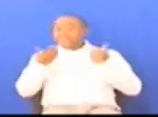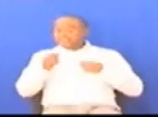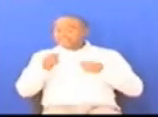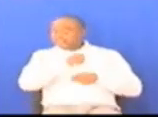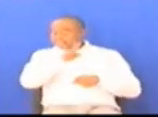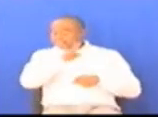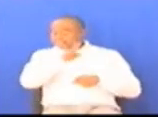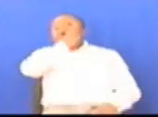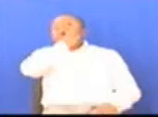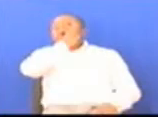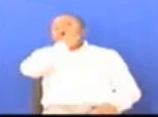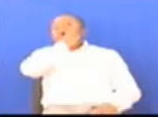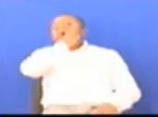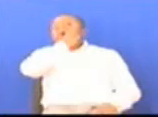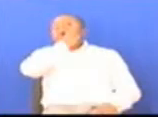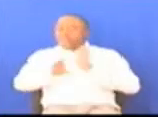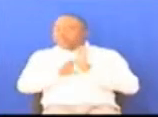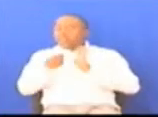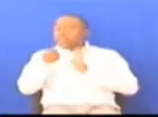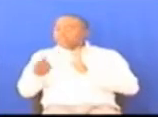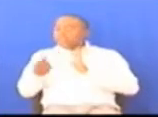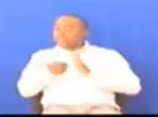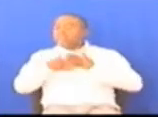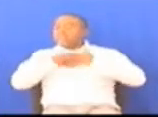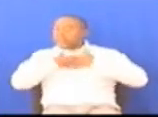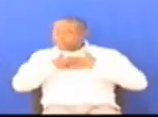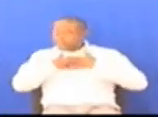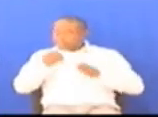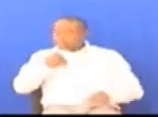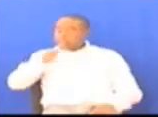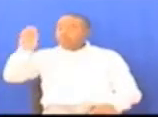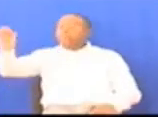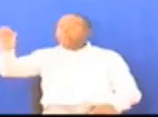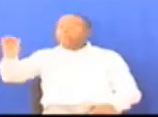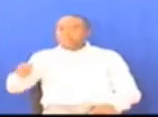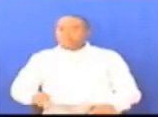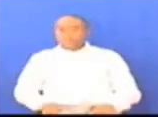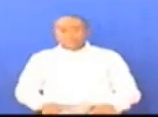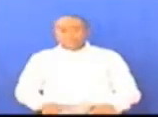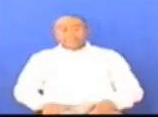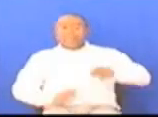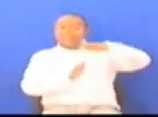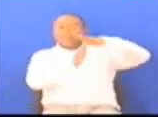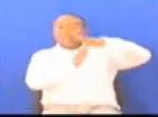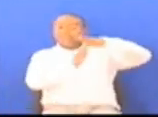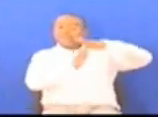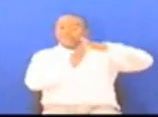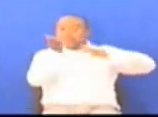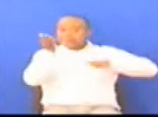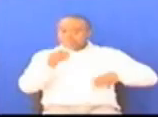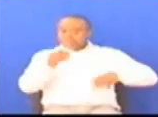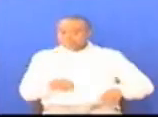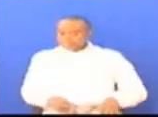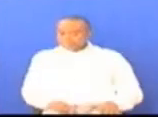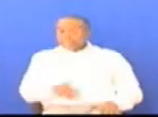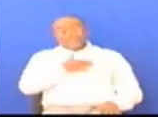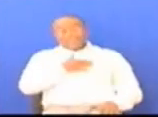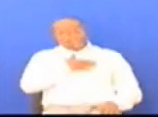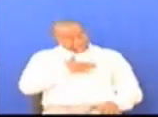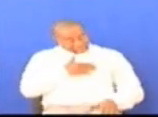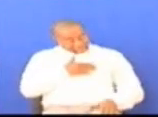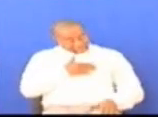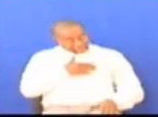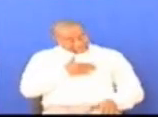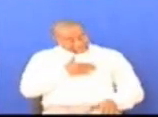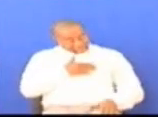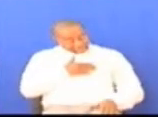na katiba inavyosema. Na napenda nikuambie Mheshimiwa Katibu, pokea taarifa tafadhali. Asante Mheshimiwa Speaker, nampa